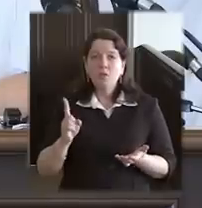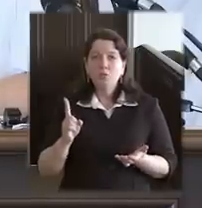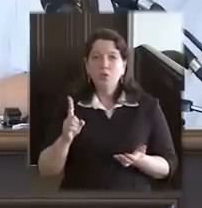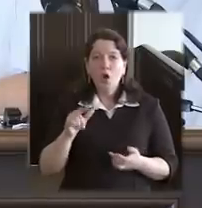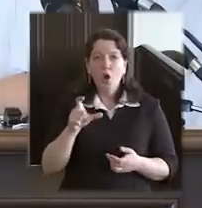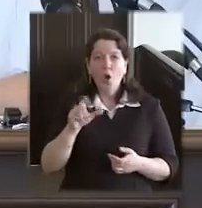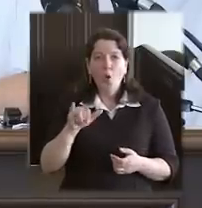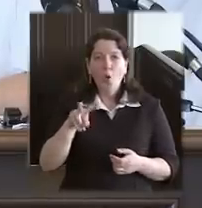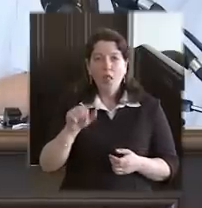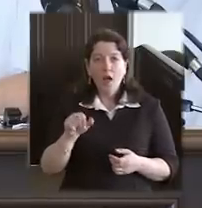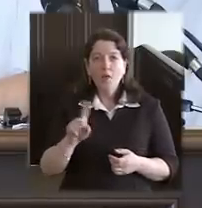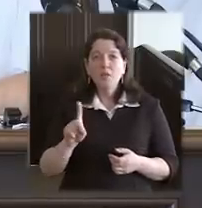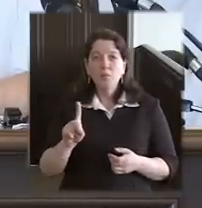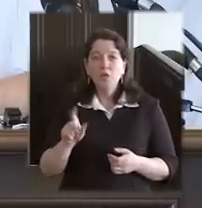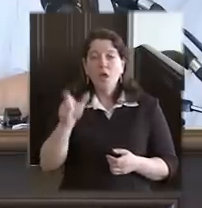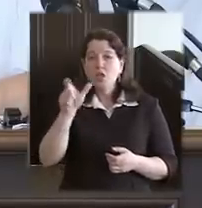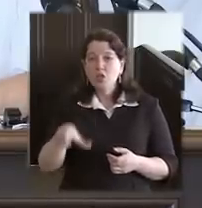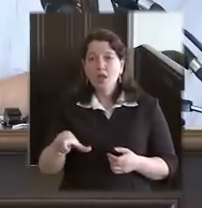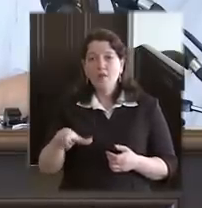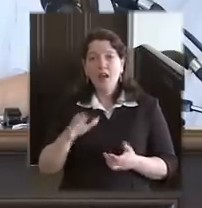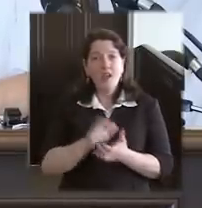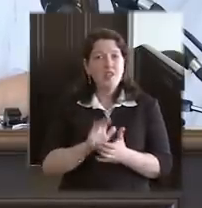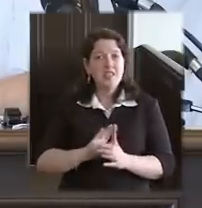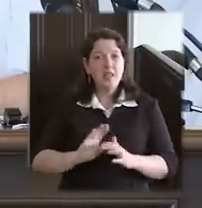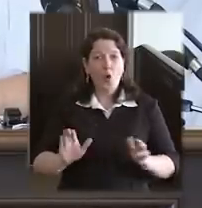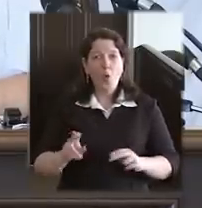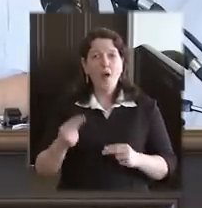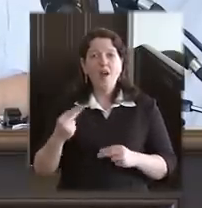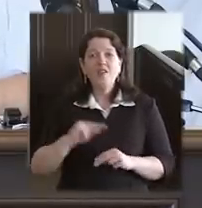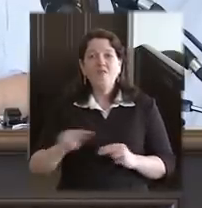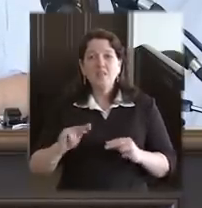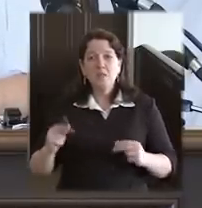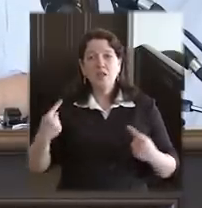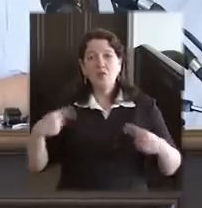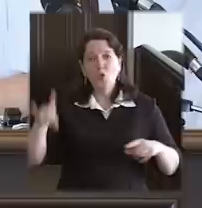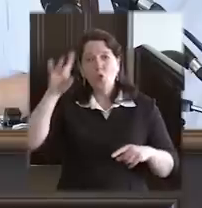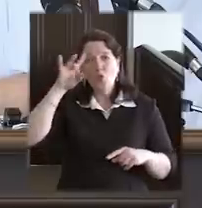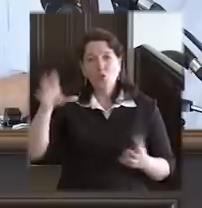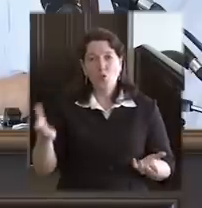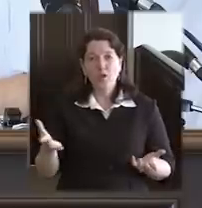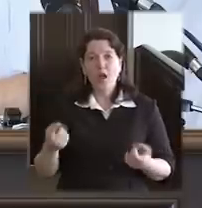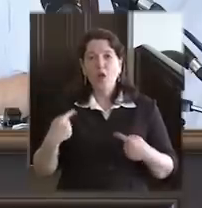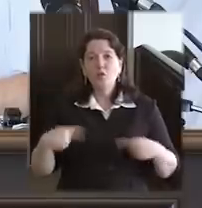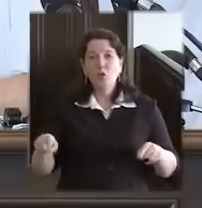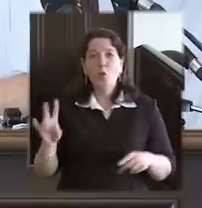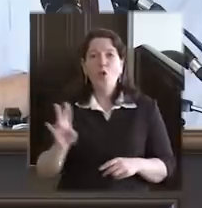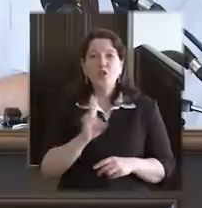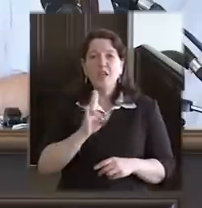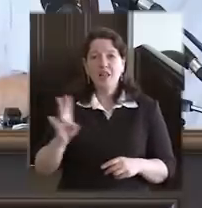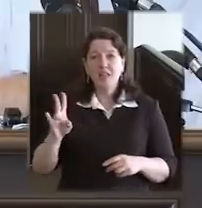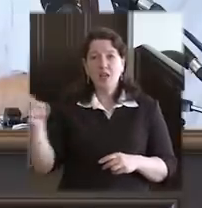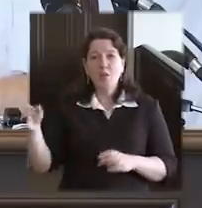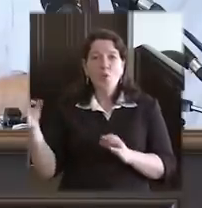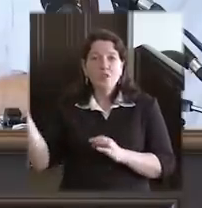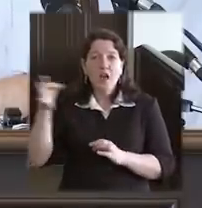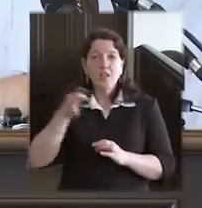быть какого рода? Человек просто незнаком, невежда, воспитан в другой культуре, в другой религии. Ему